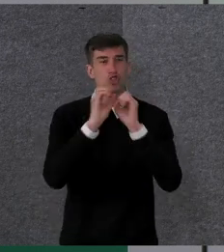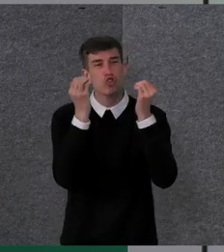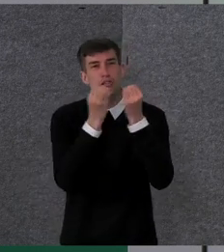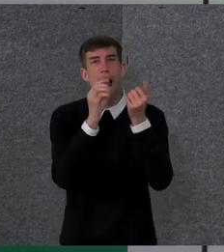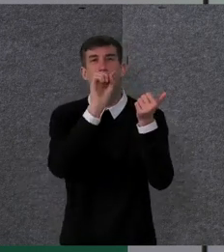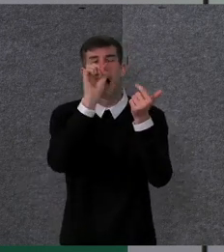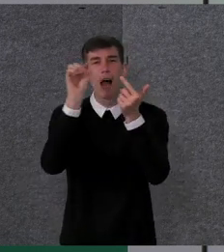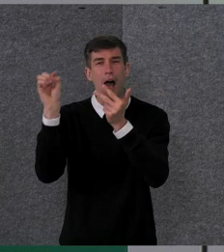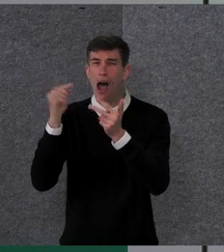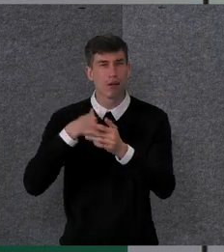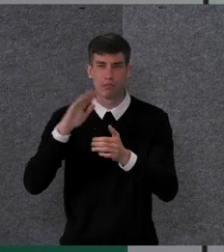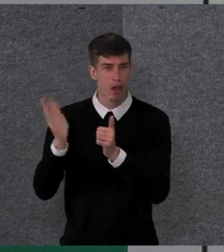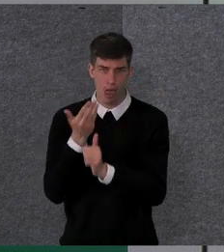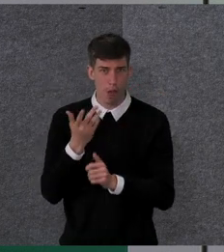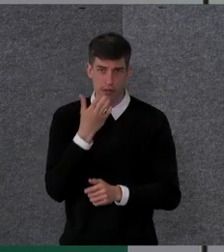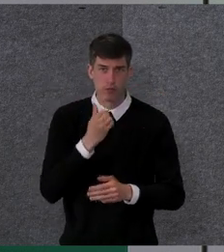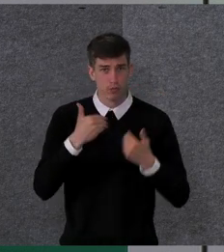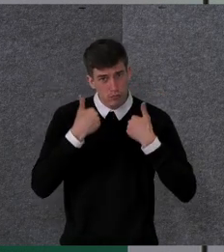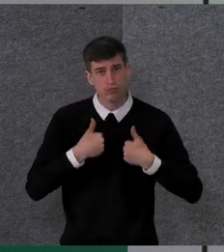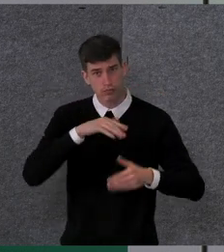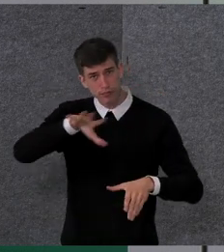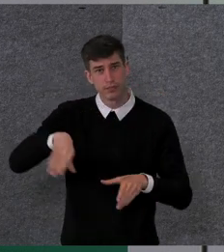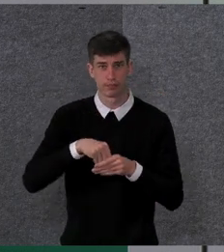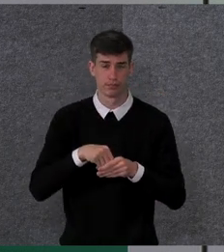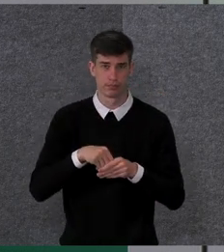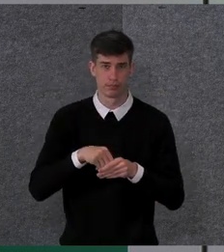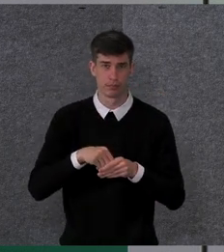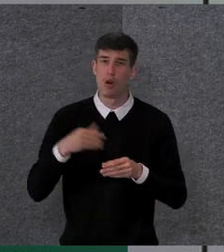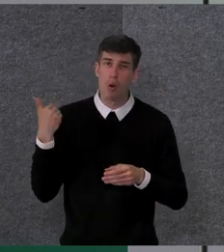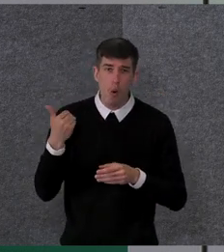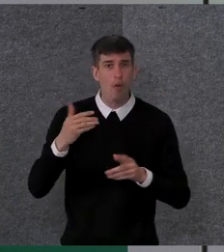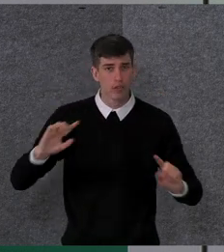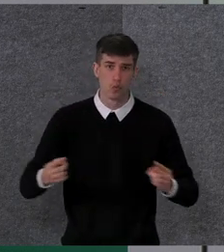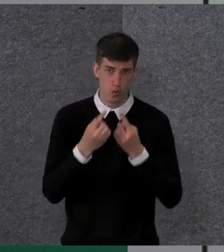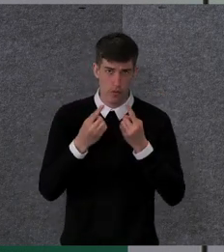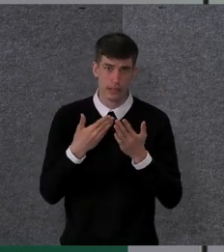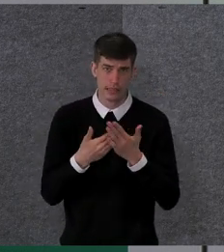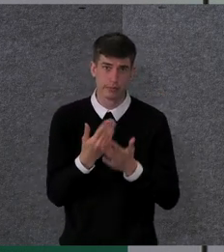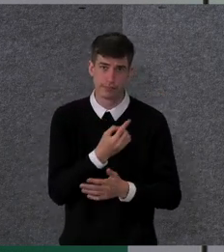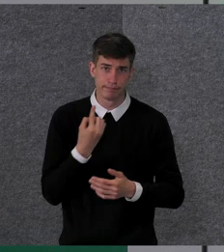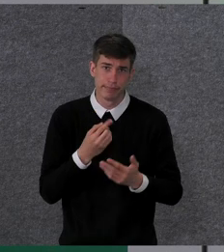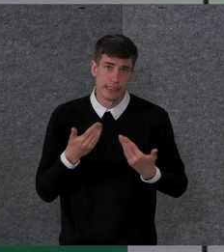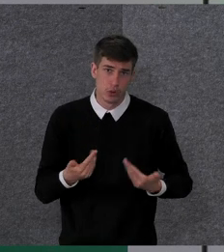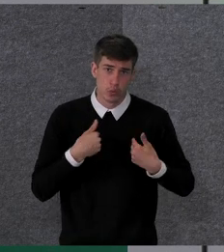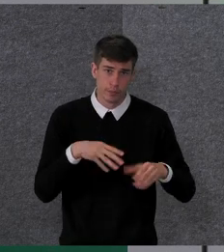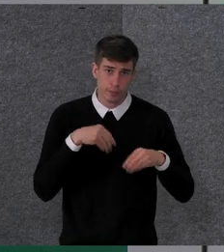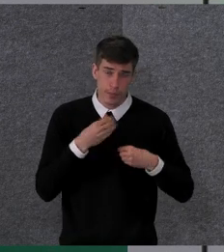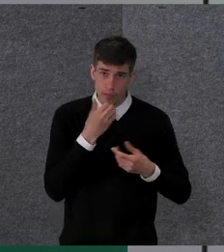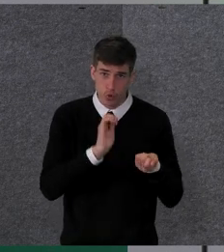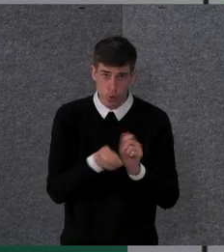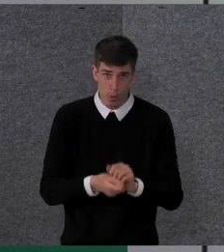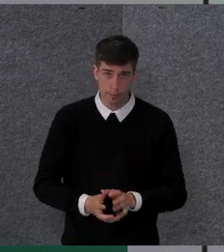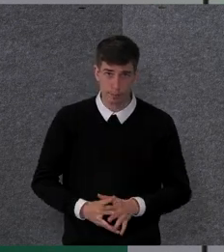reinen Betrachtung der staatlichen Sicherheit, weil das eben häufig dann doch auch im Konflikt ist und für uns Grüne klar ist, auf welche Seite wir das